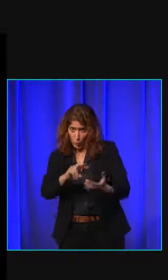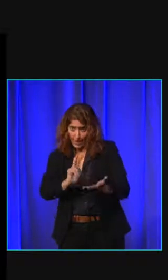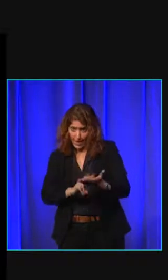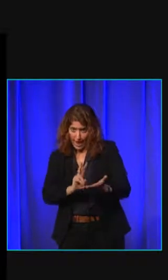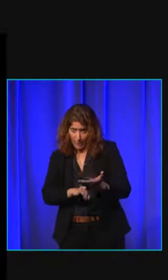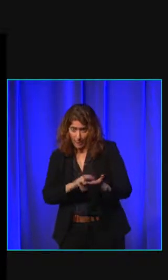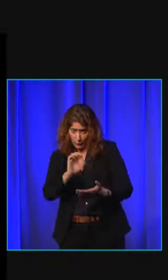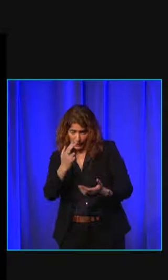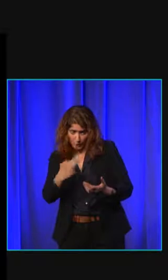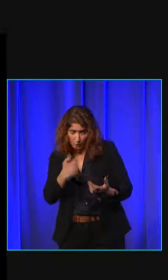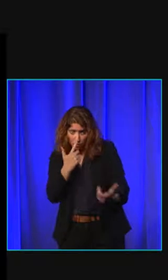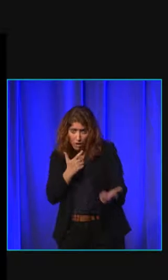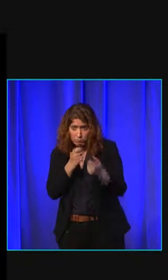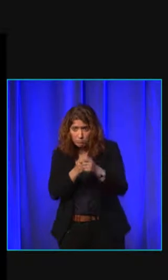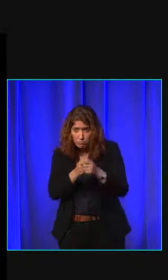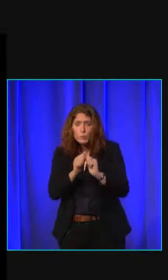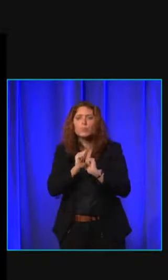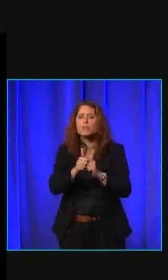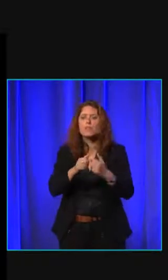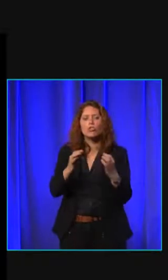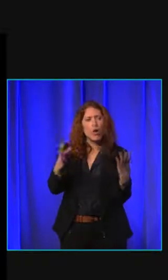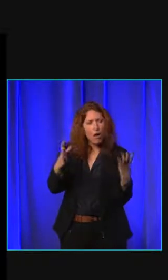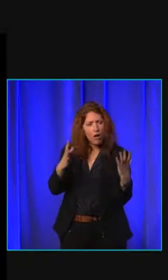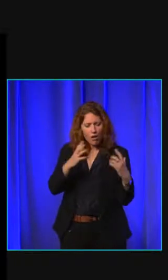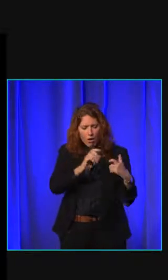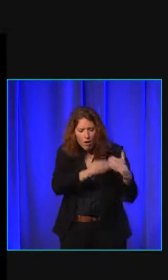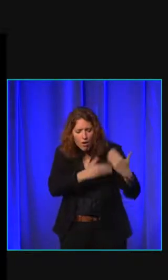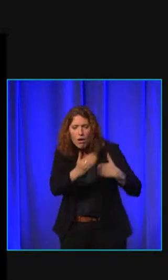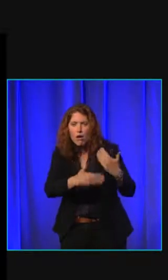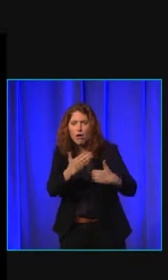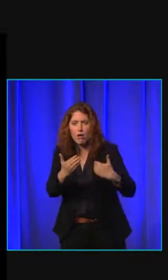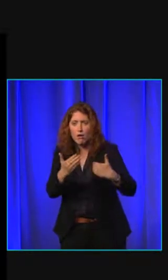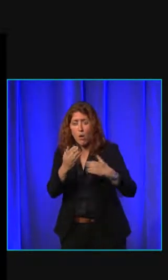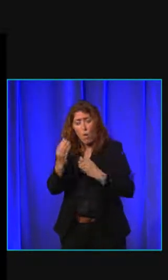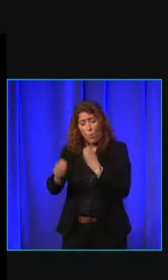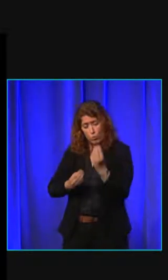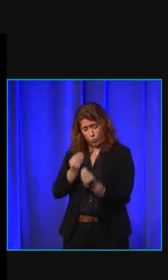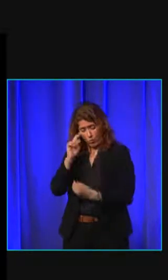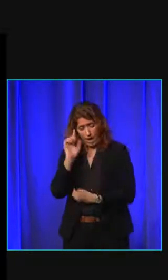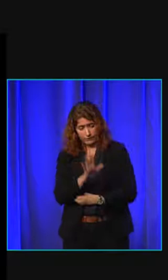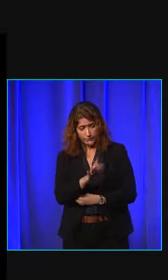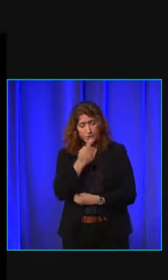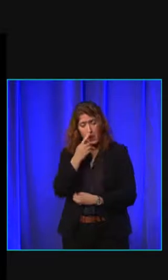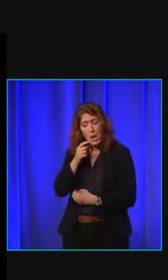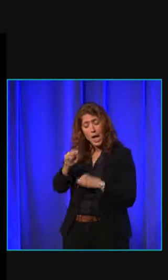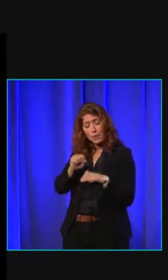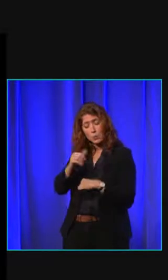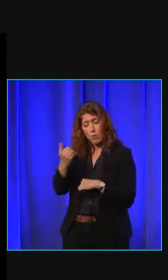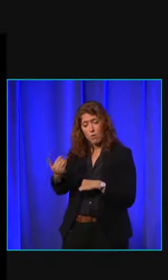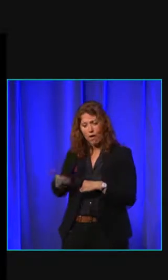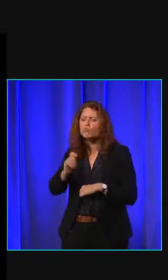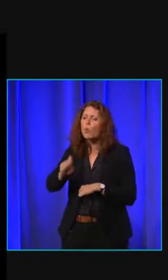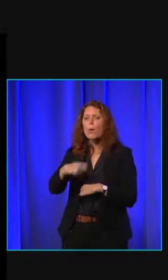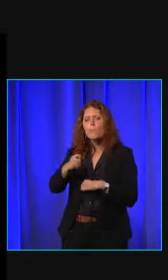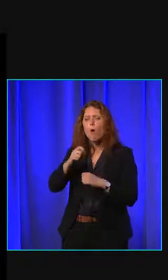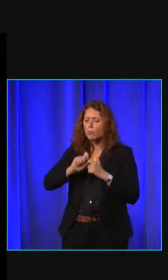est congruente, qui est temporellement congruente, ou est-ce que l'action qui est là, elle est en avance par rapport au déroulement normal